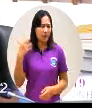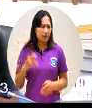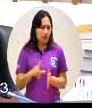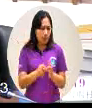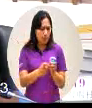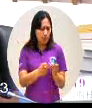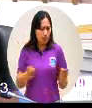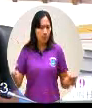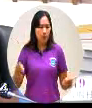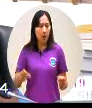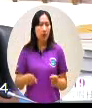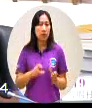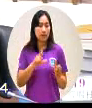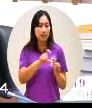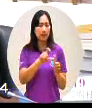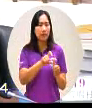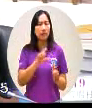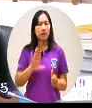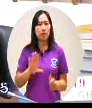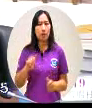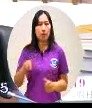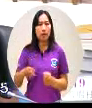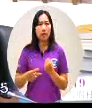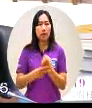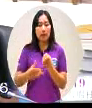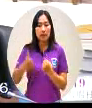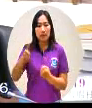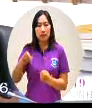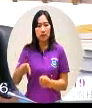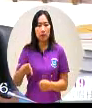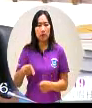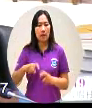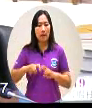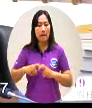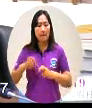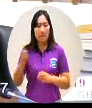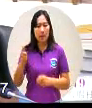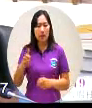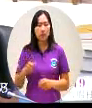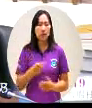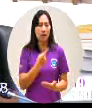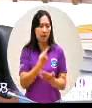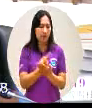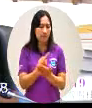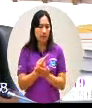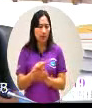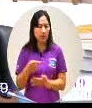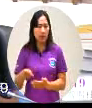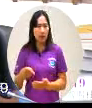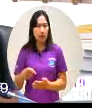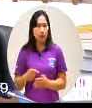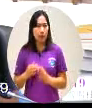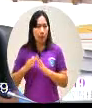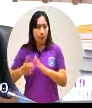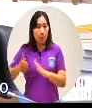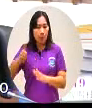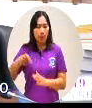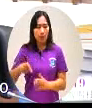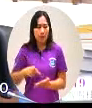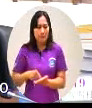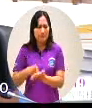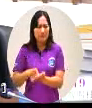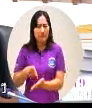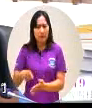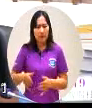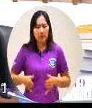别是一个，即个中山船长李进忠，吼，即市长捌，大概呐有电力去，就我来甲市长咧顶前。对，这条路啦，有